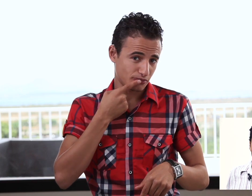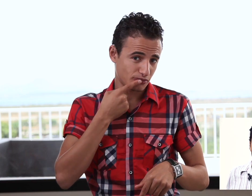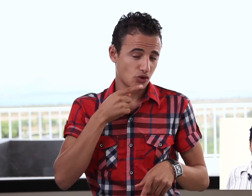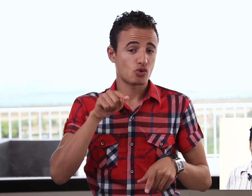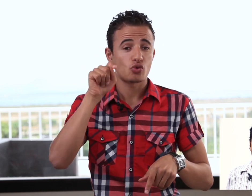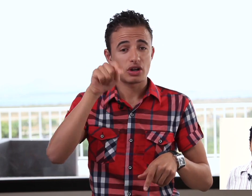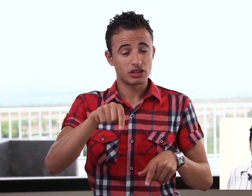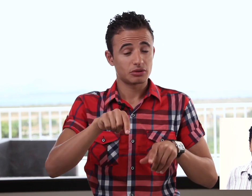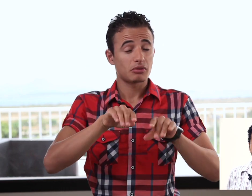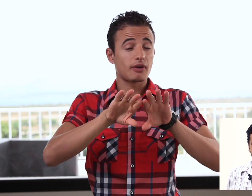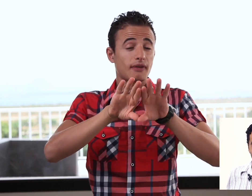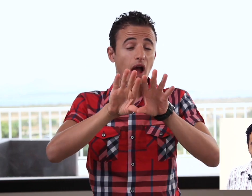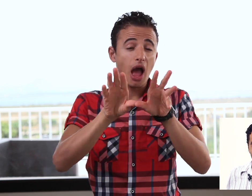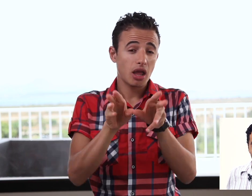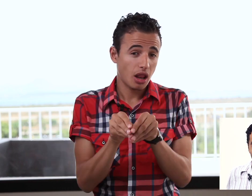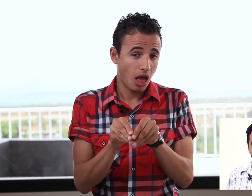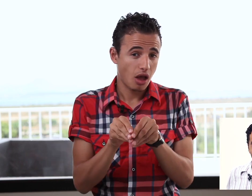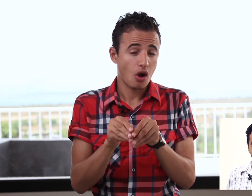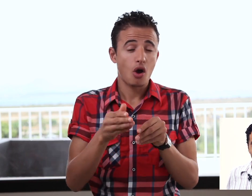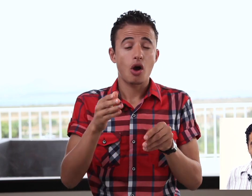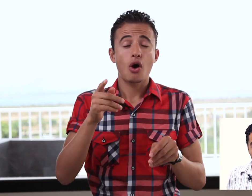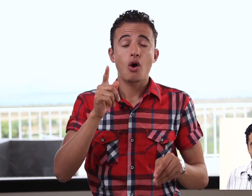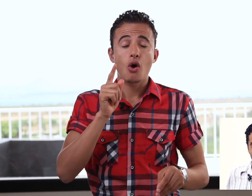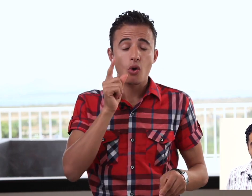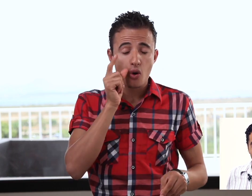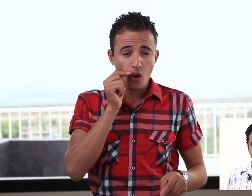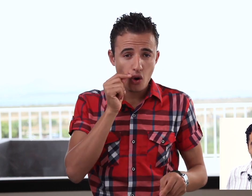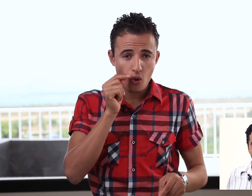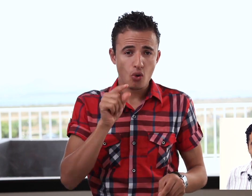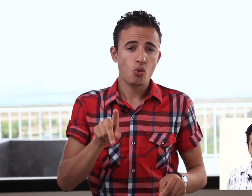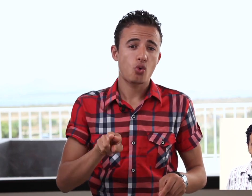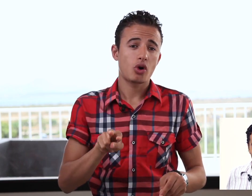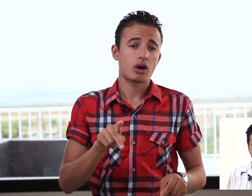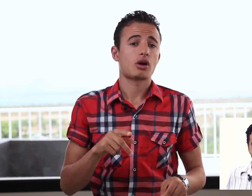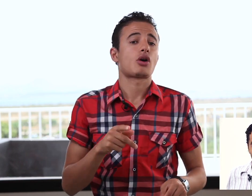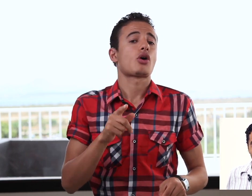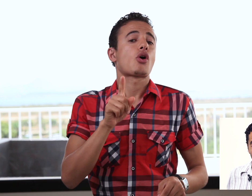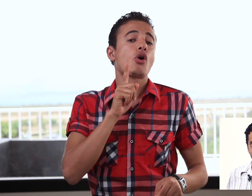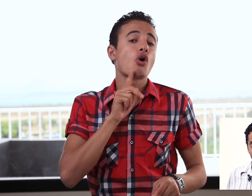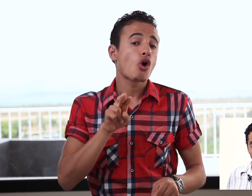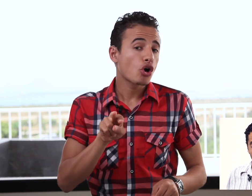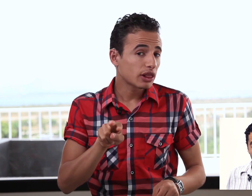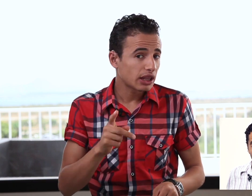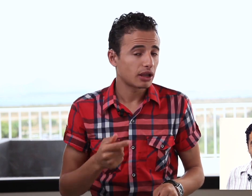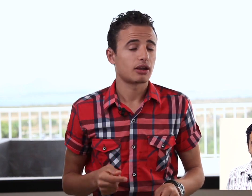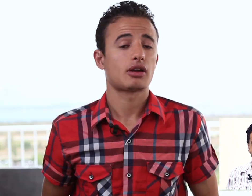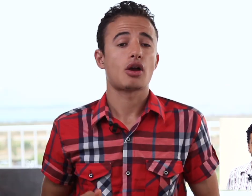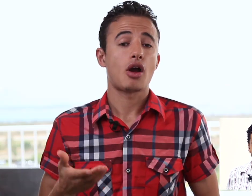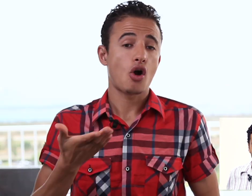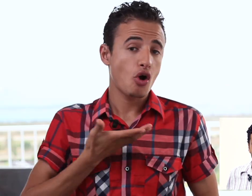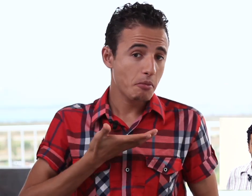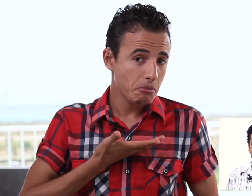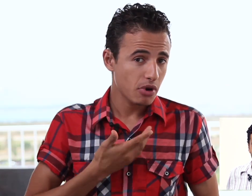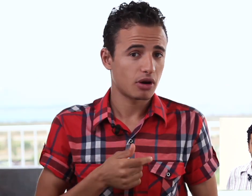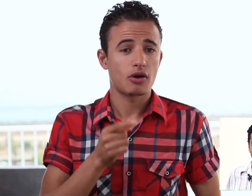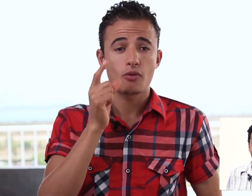توا الصم الكل، العائلات، الأخ، البو،